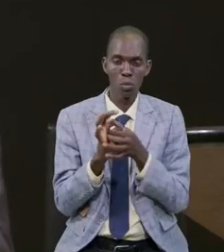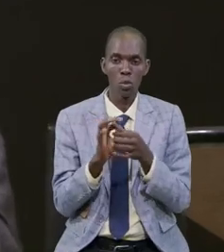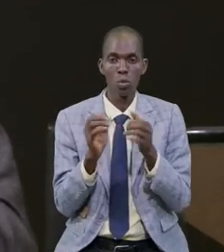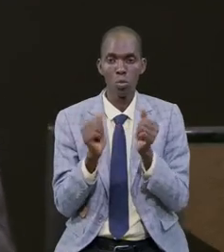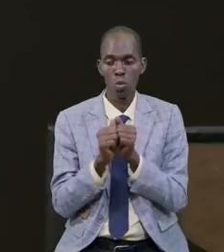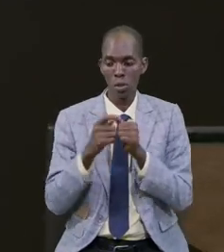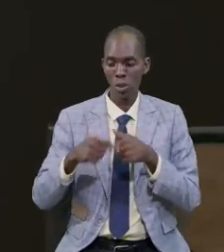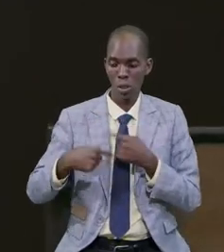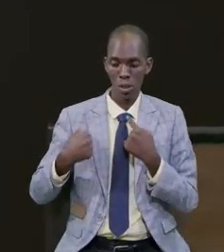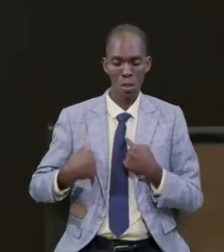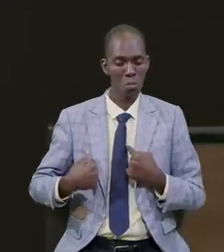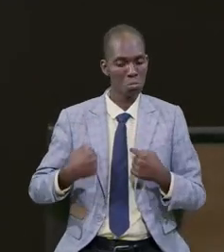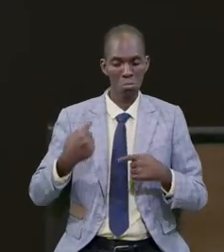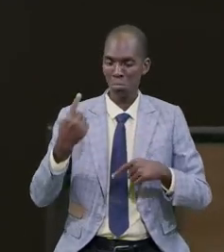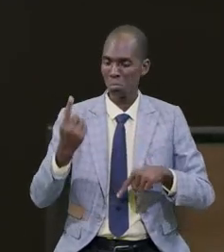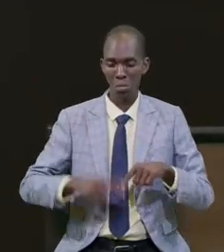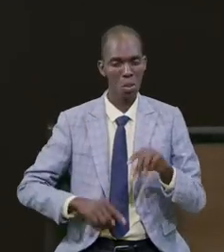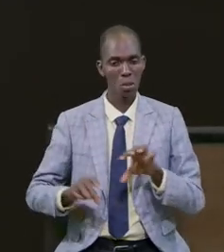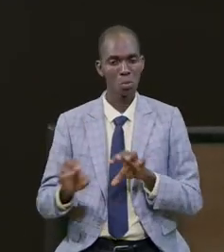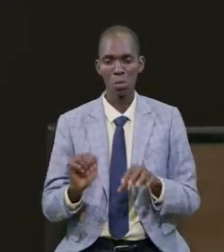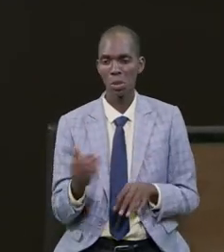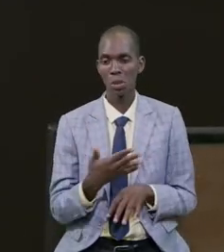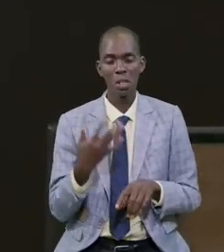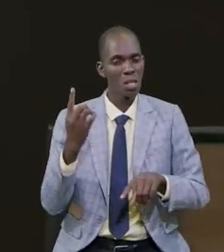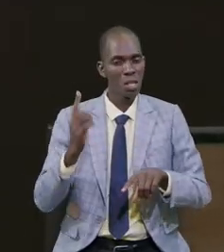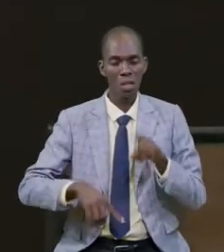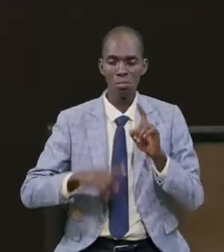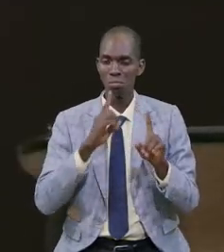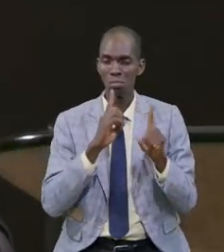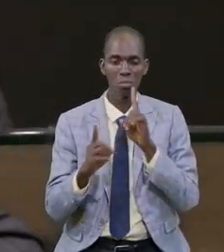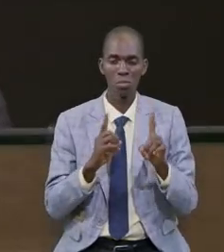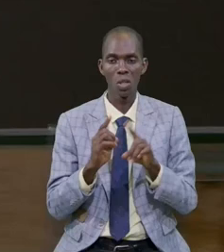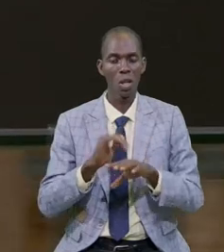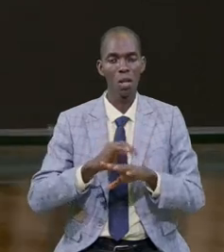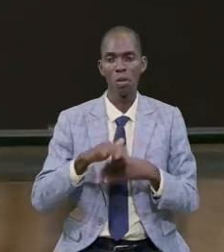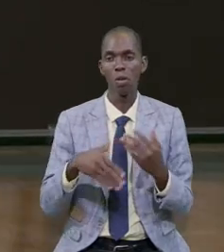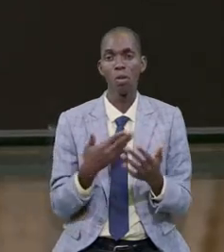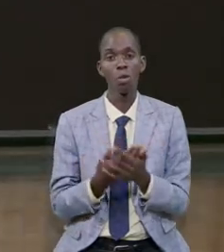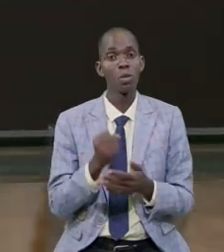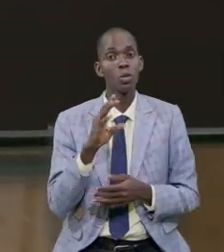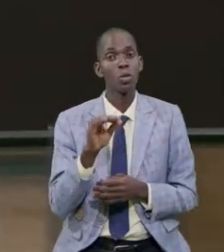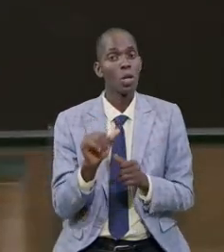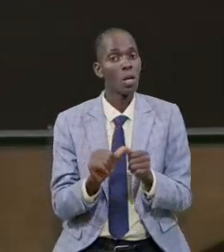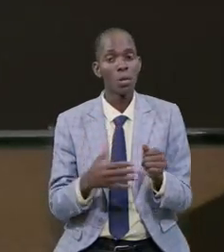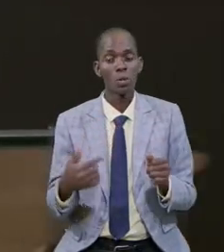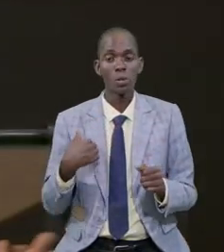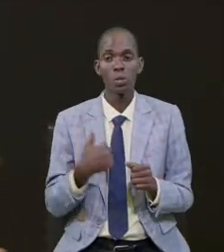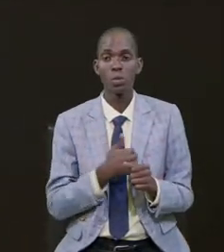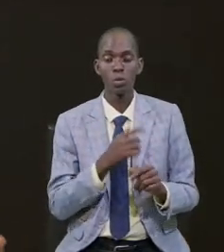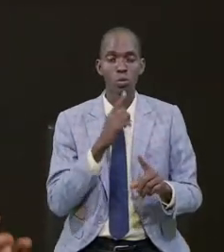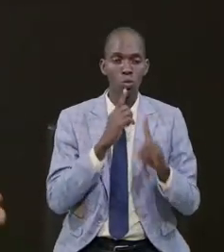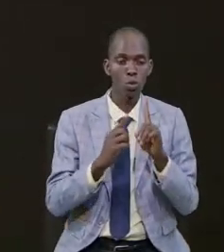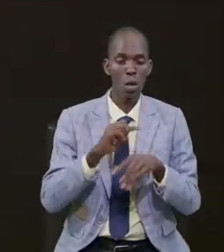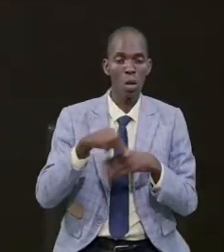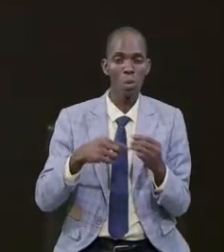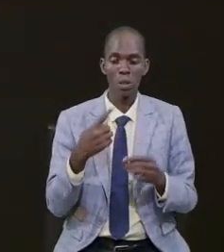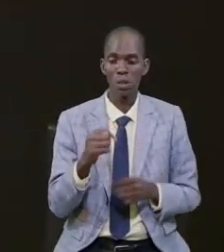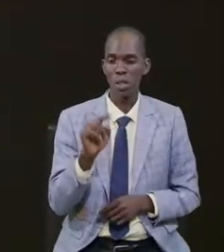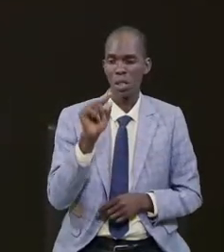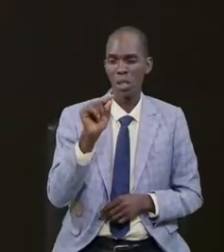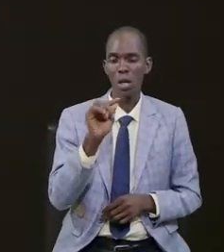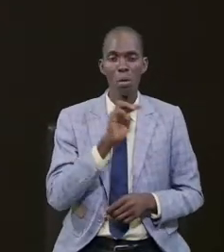sans aucun rapport avec le cœur, ne peut rien dire, ne peut rien faire. Donc, tout ce que nous disons d'un